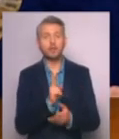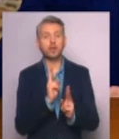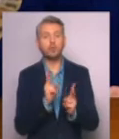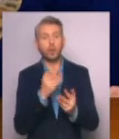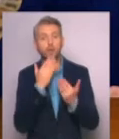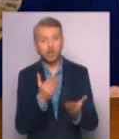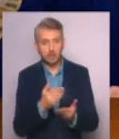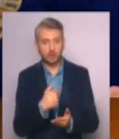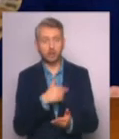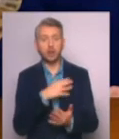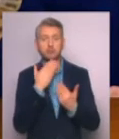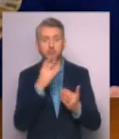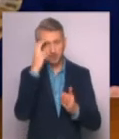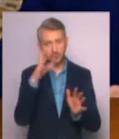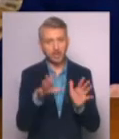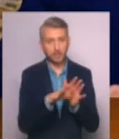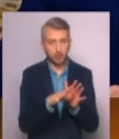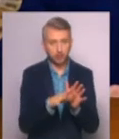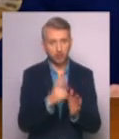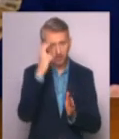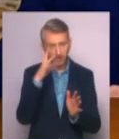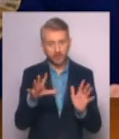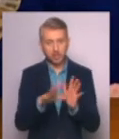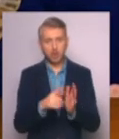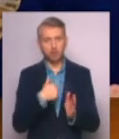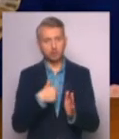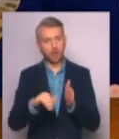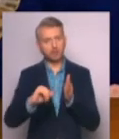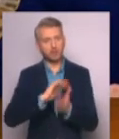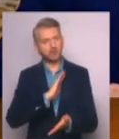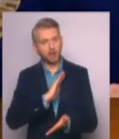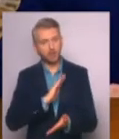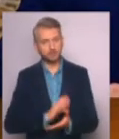я обращалась в Киевэнерго. Киевэнерго мне отказала.